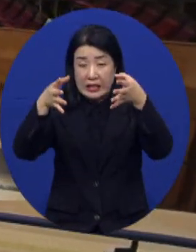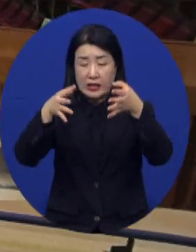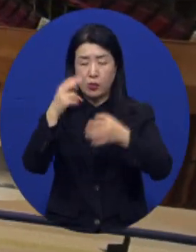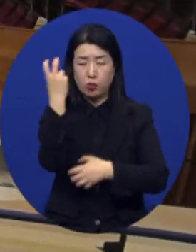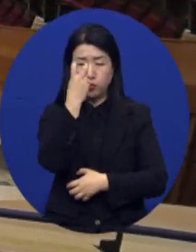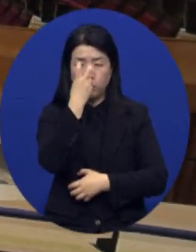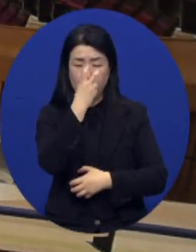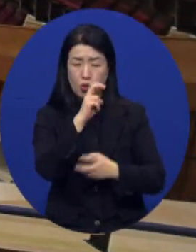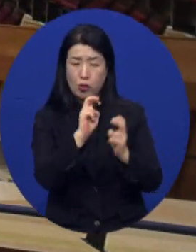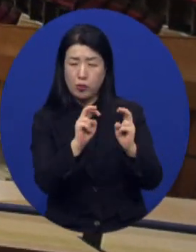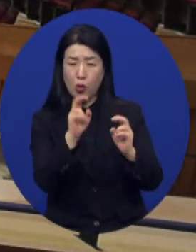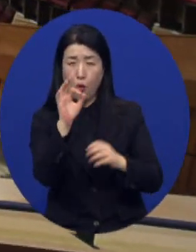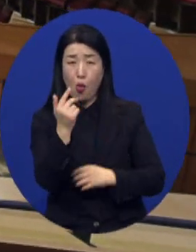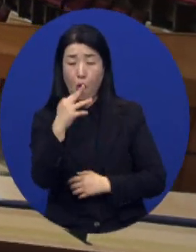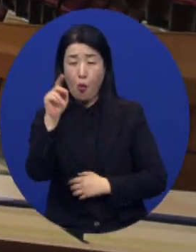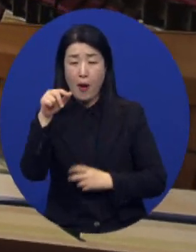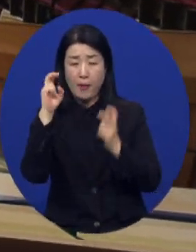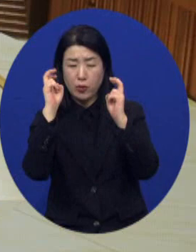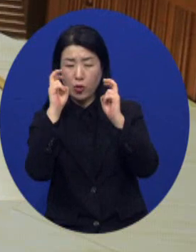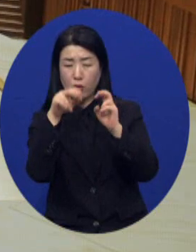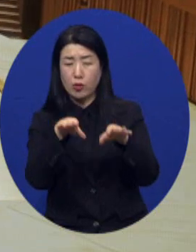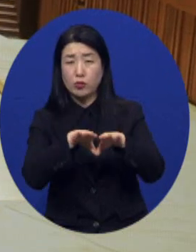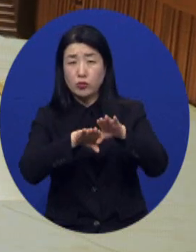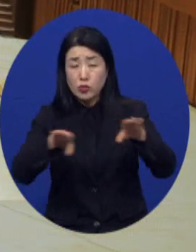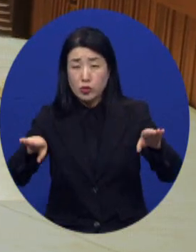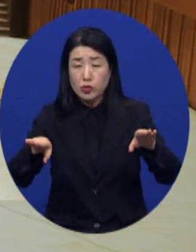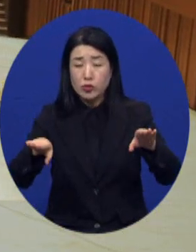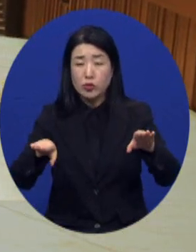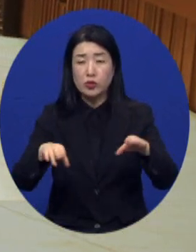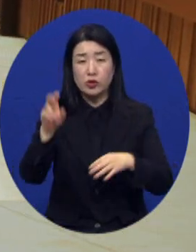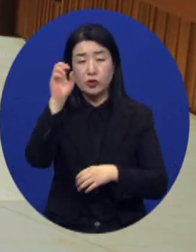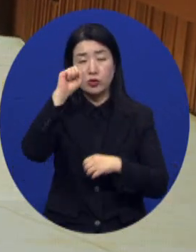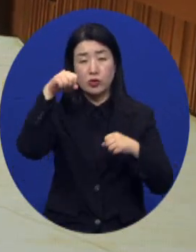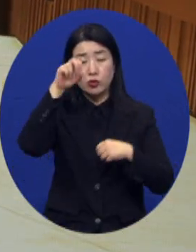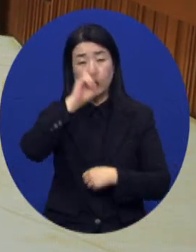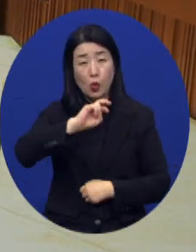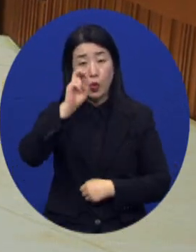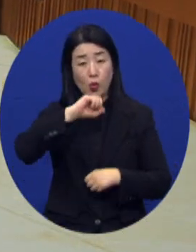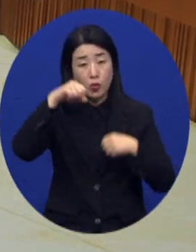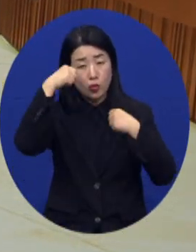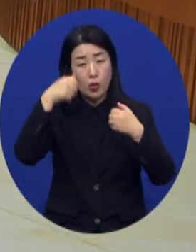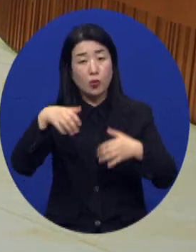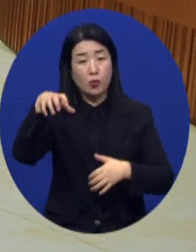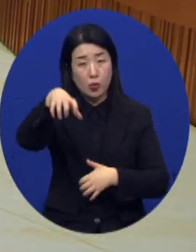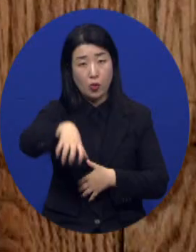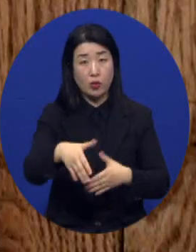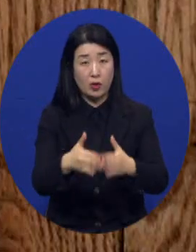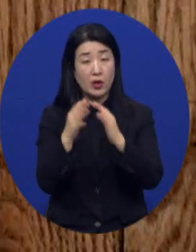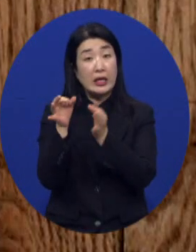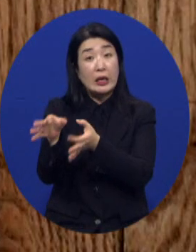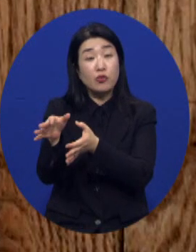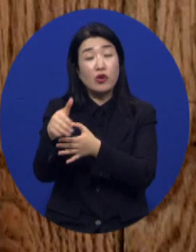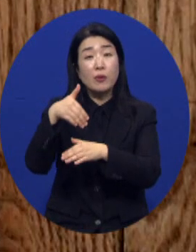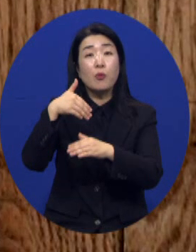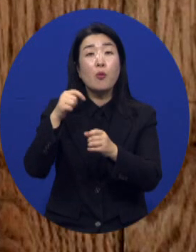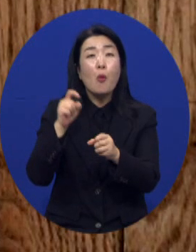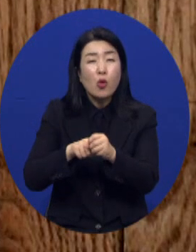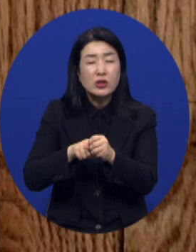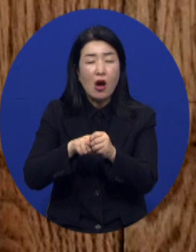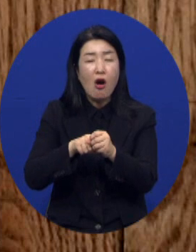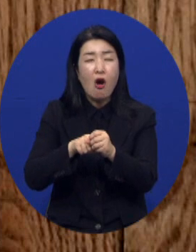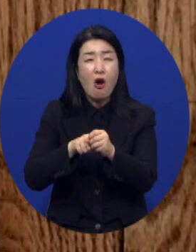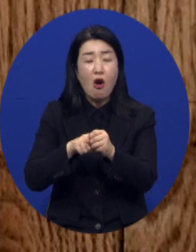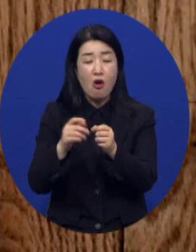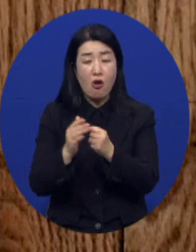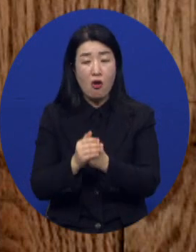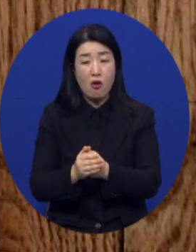심사과정에서 내세운 것이 같은 수준의 음악당을 지어 기부채납하겠다는 것이었습니다 당초 후반건설이